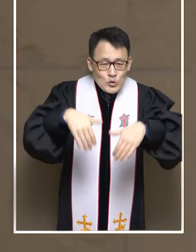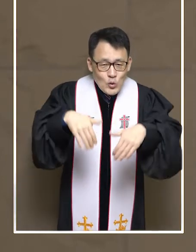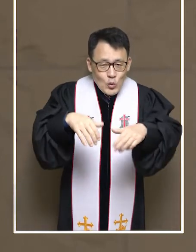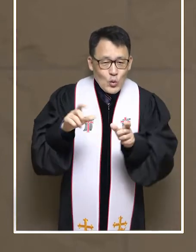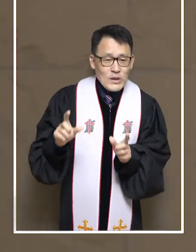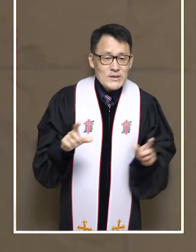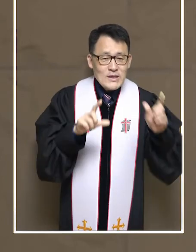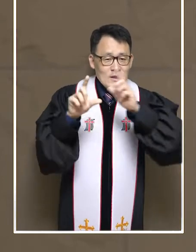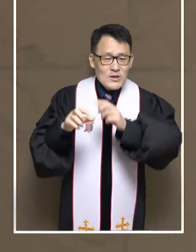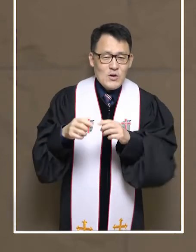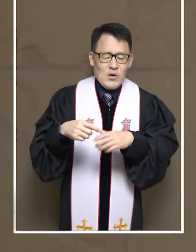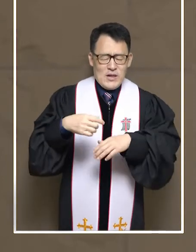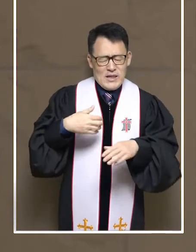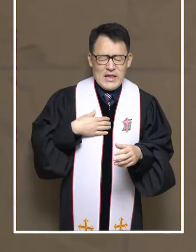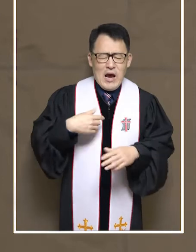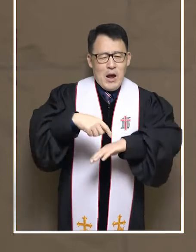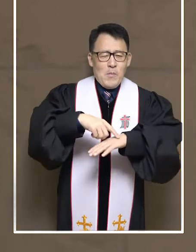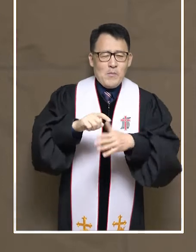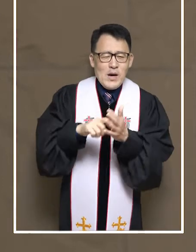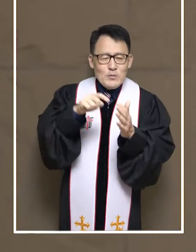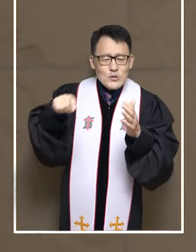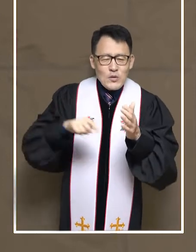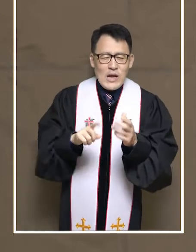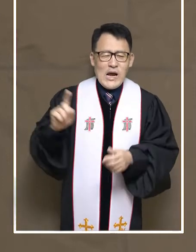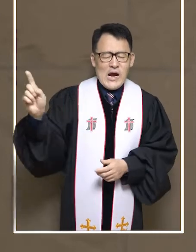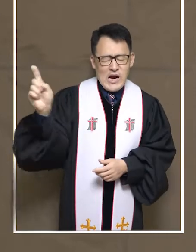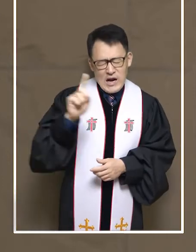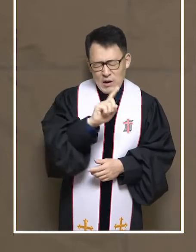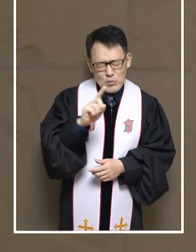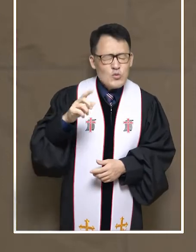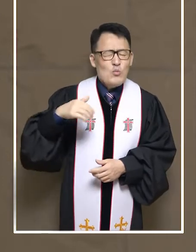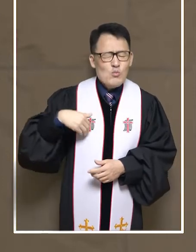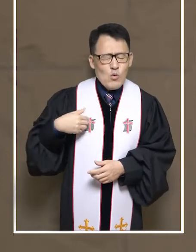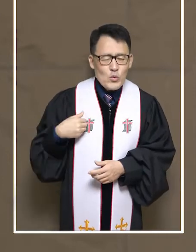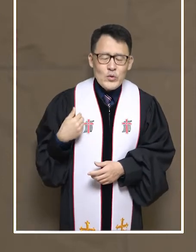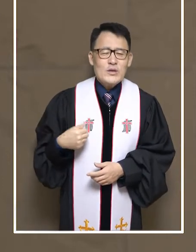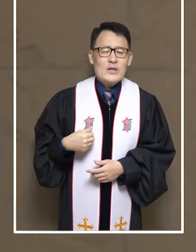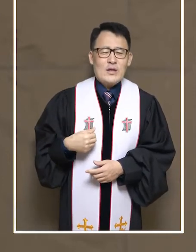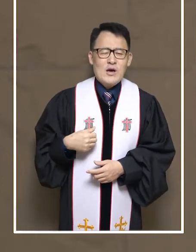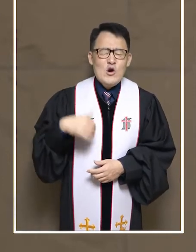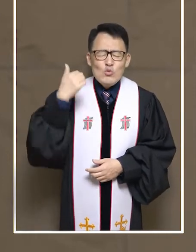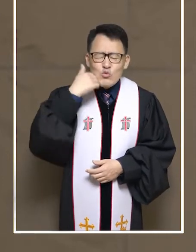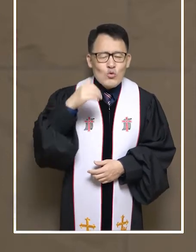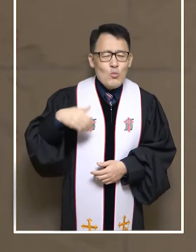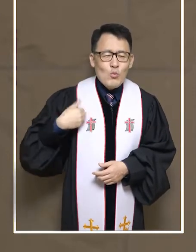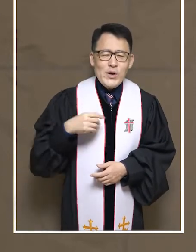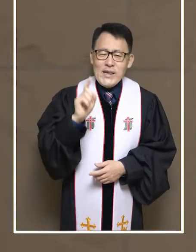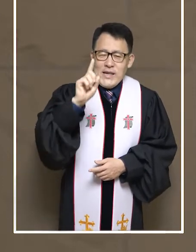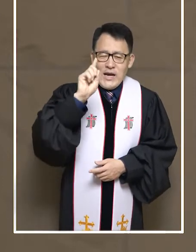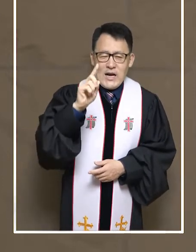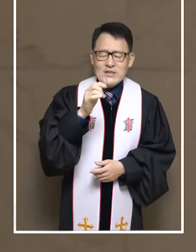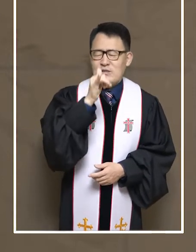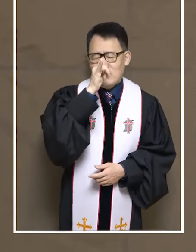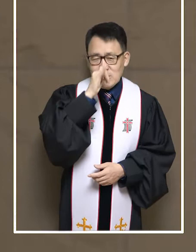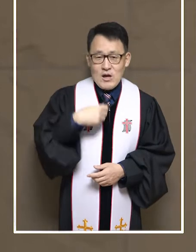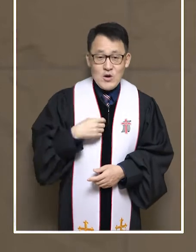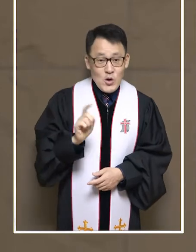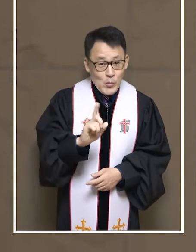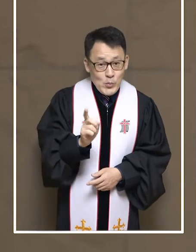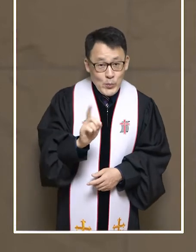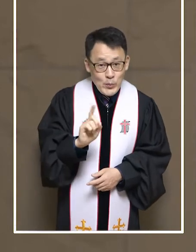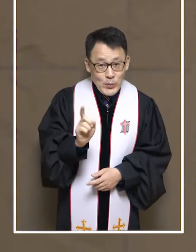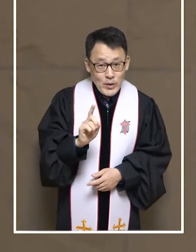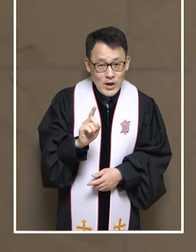했죠. 그러나 제 마음속에는 아무도 모르는 한 가지가 있었습니다. 그게 뭔지